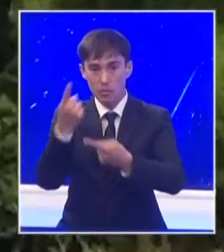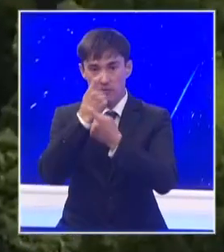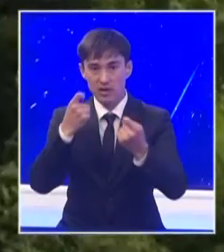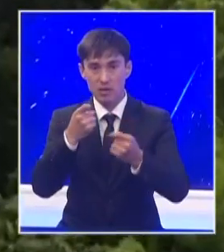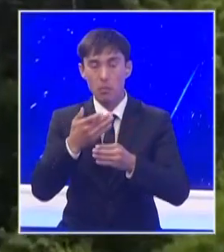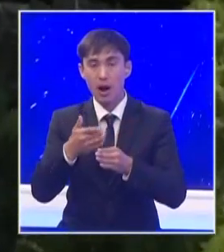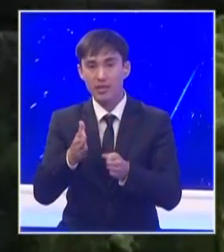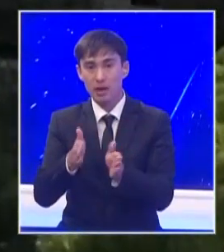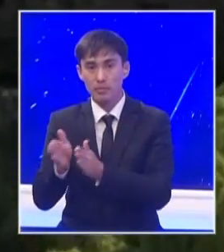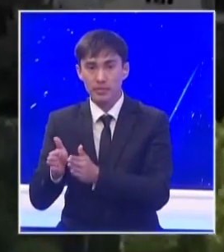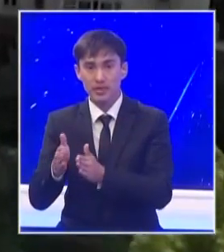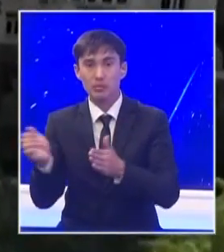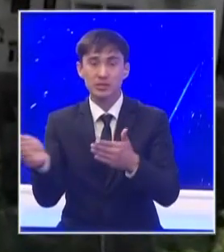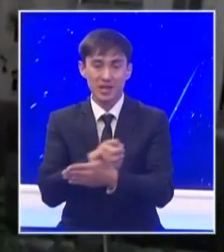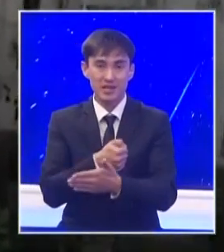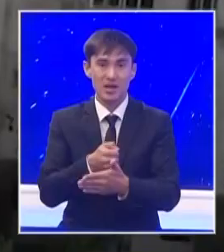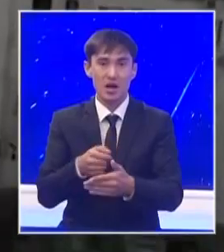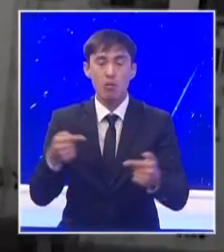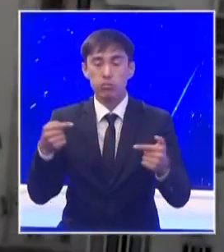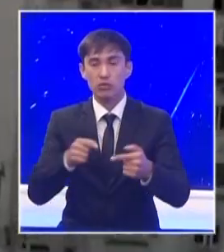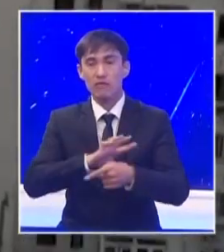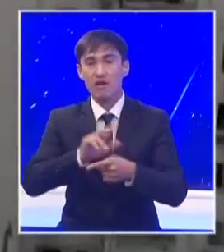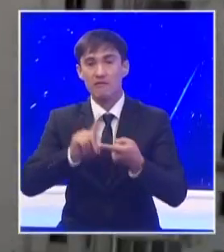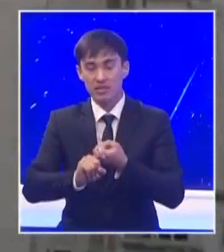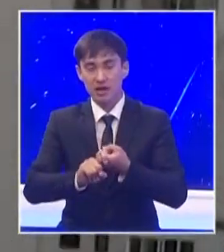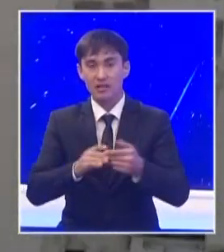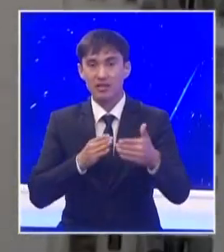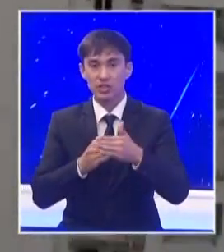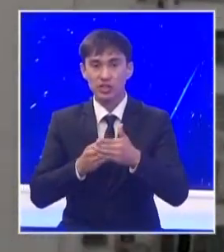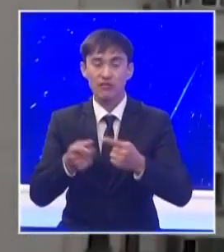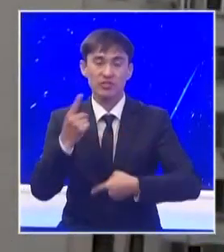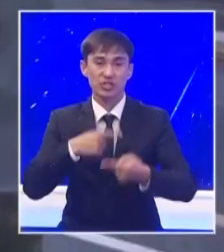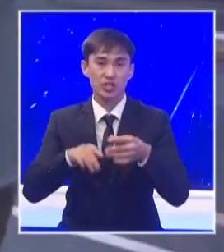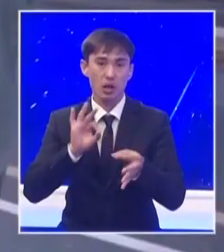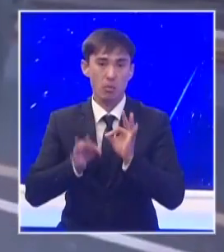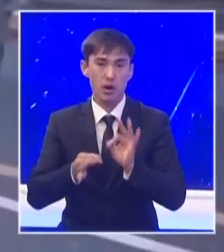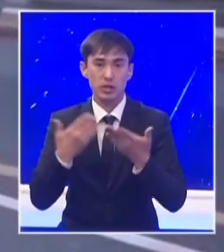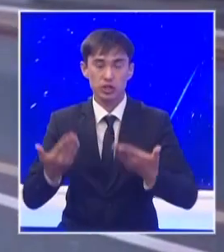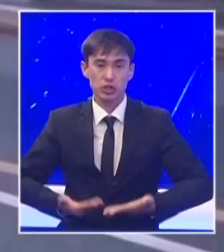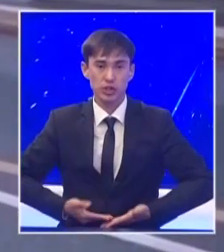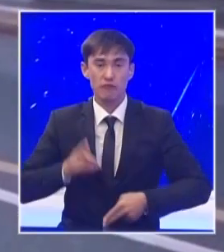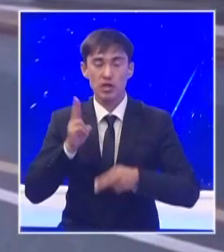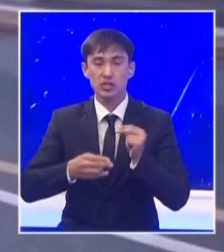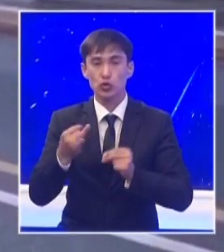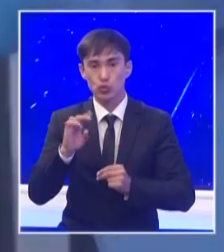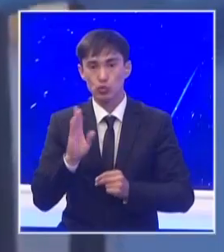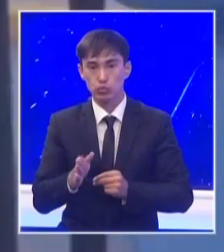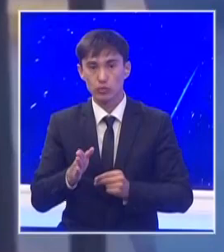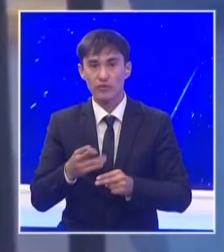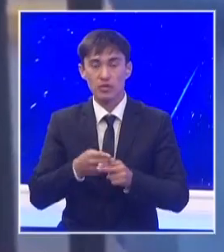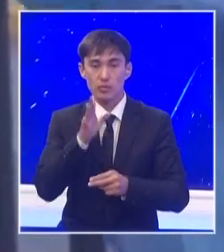поэтапном снятии антиковидных ограничений в городе и возвращении к нормальной жизни к концу июня. В этот период также